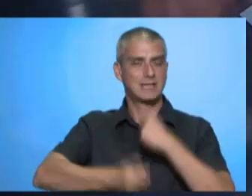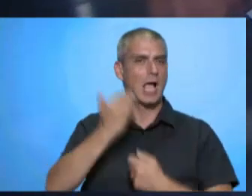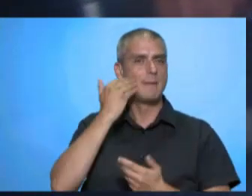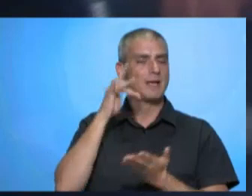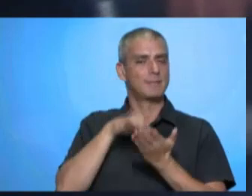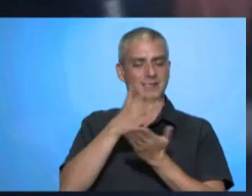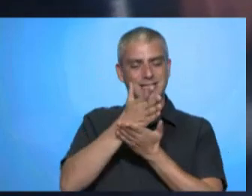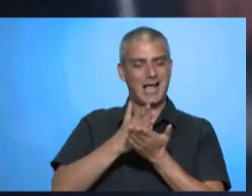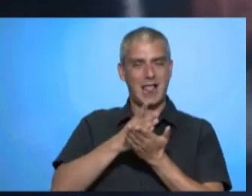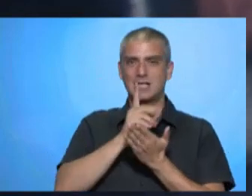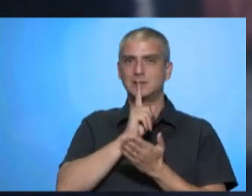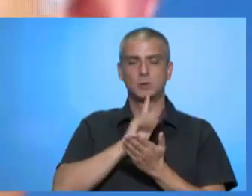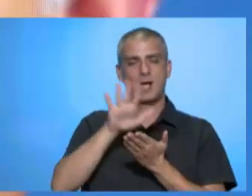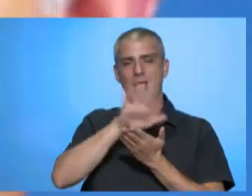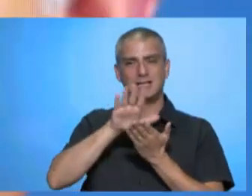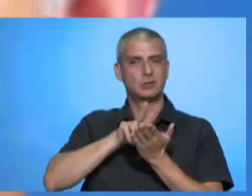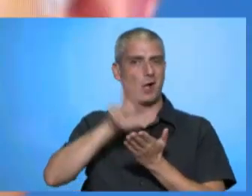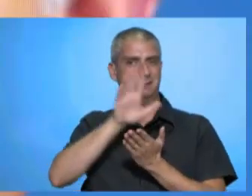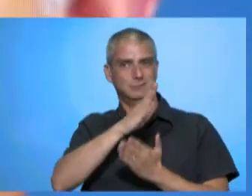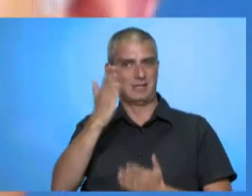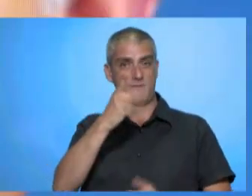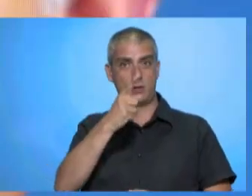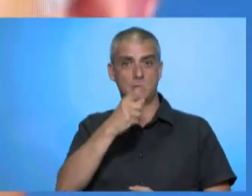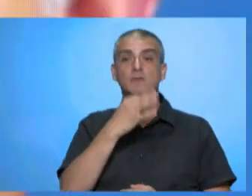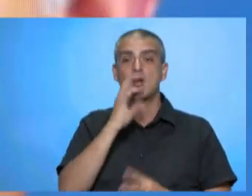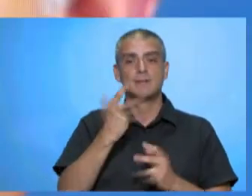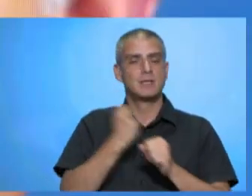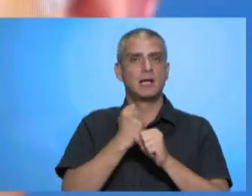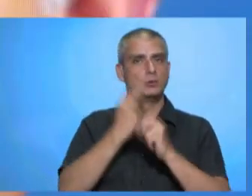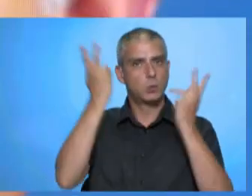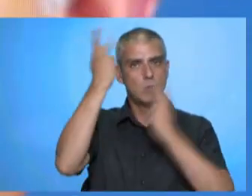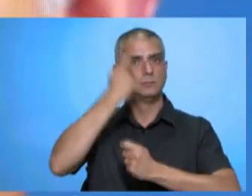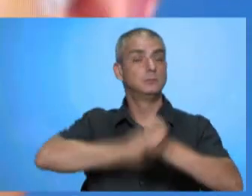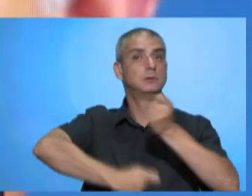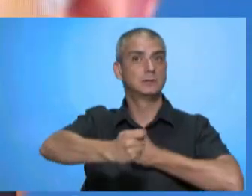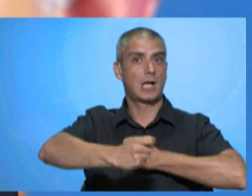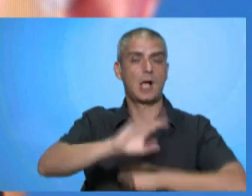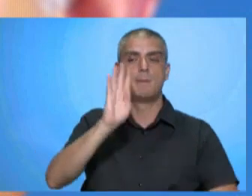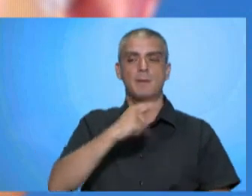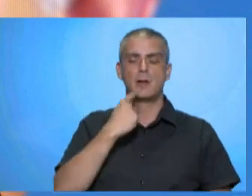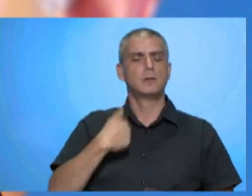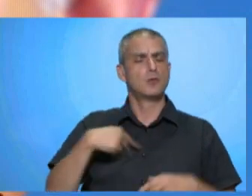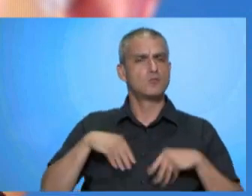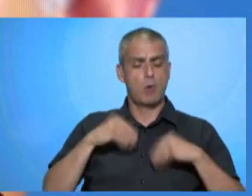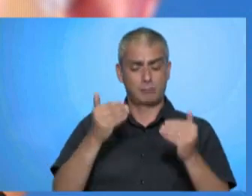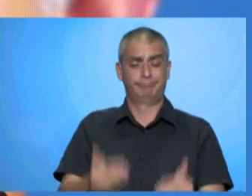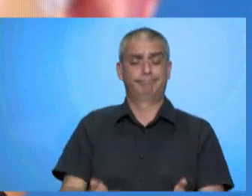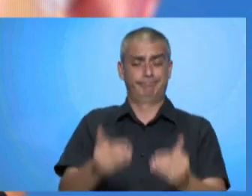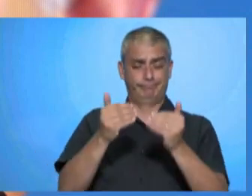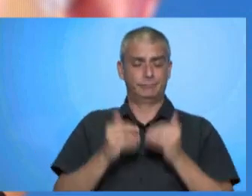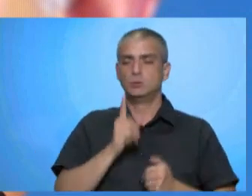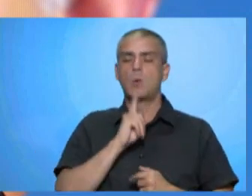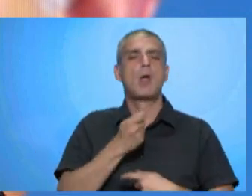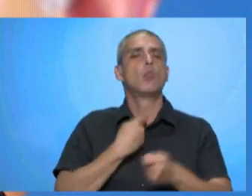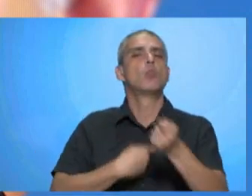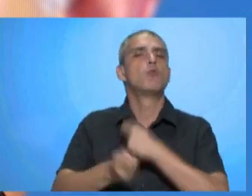מסוריה עדיין, בעיקר באזור תנף, ובעצם השאלה אם תירקם שם עסקה, שדונלד טראמפ יגיד אנחנו יוצאים מסוריה, ומה הוא יקבל